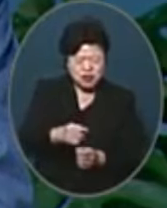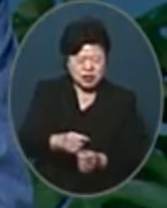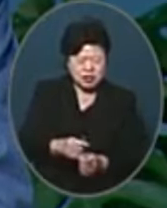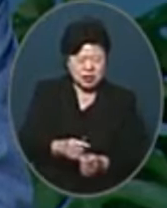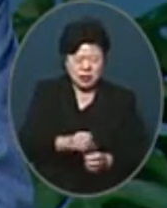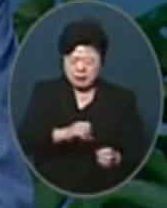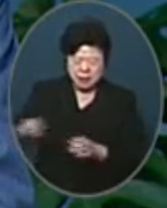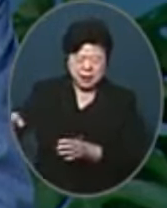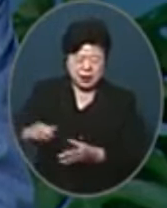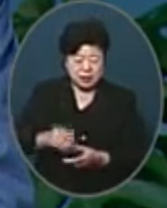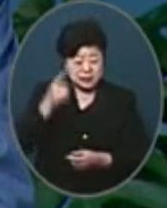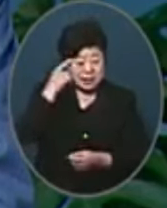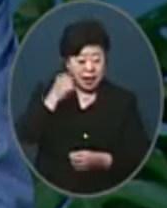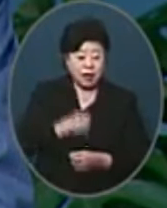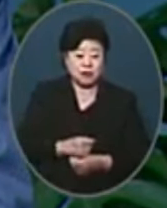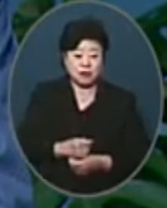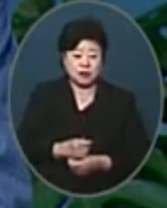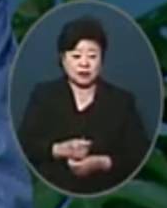되겠다. 그렇지 않고는 저 나무가